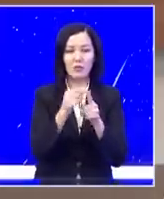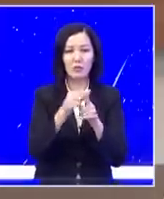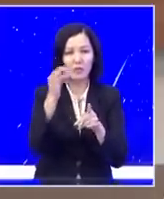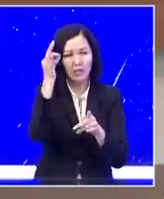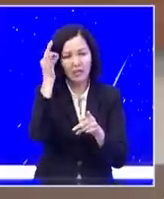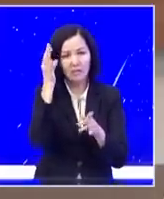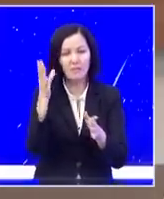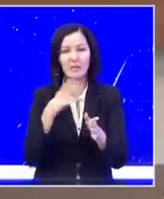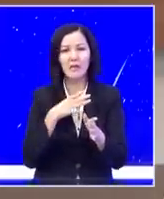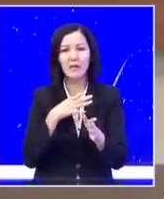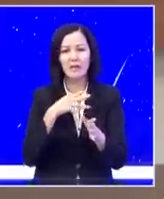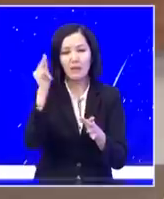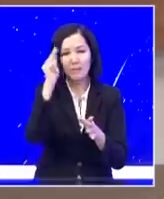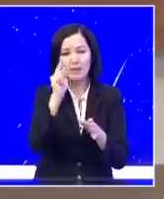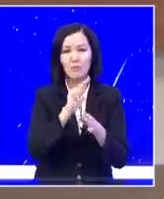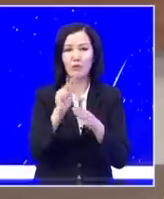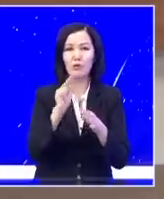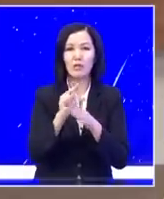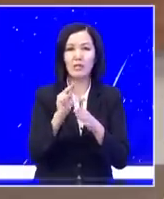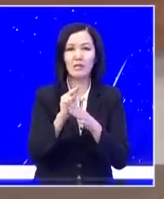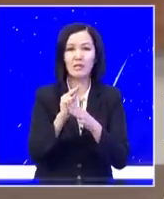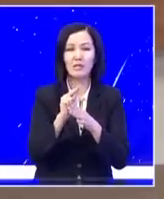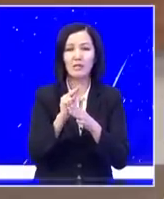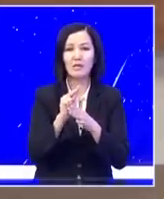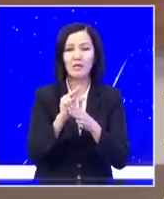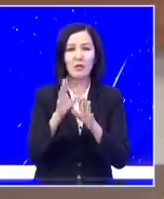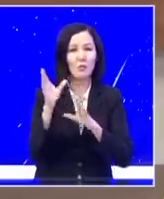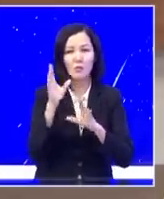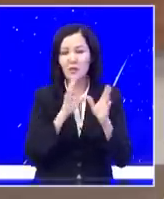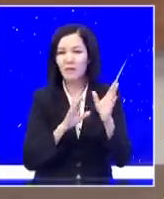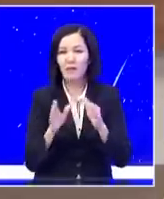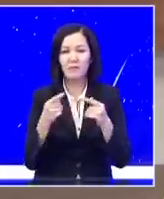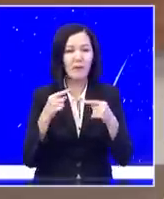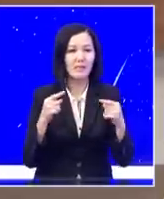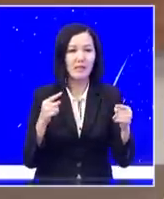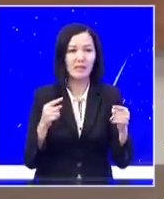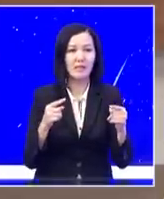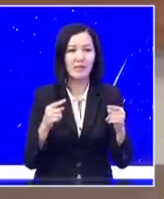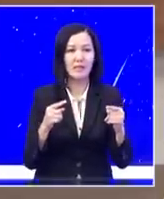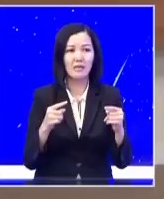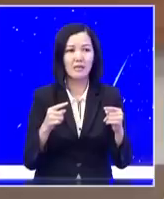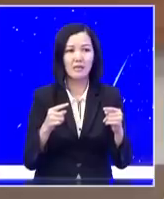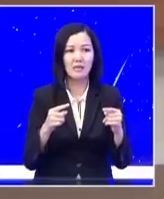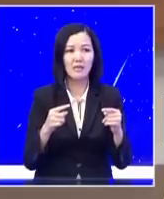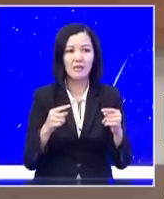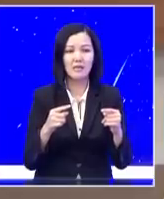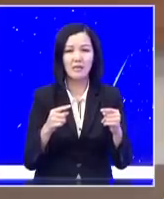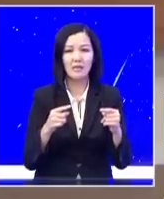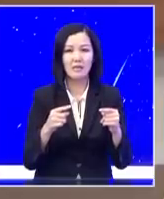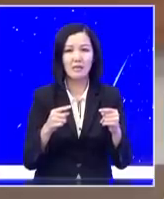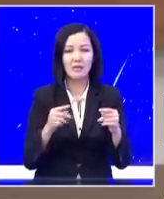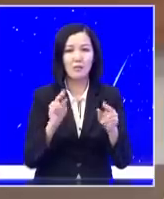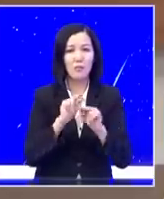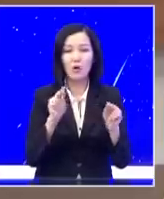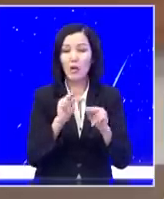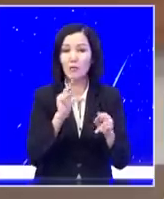Ол берген білімді ешқандай университет, енді ешқандай кафедра, енді ешқандай оқытушы береді деп